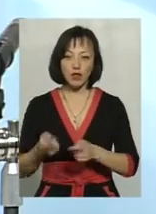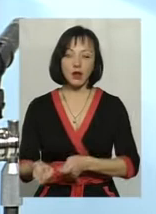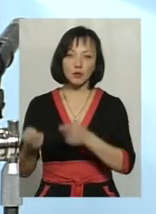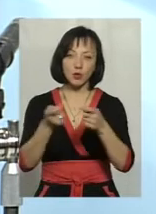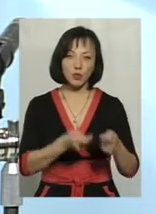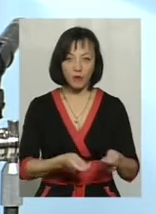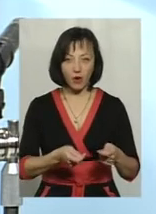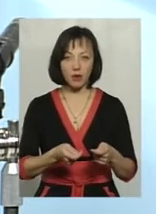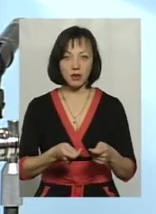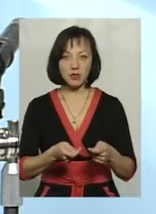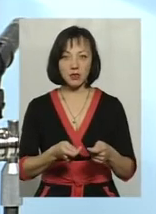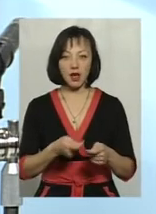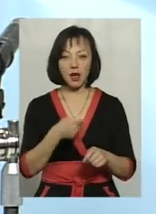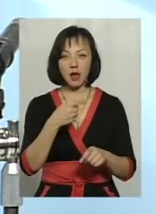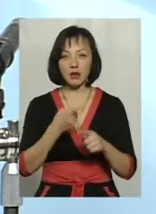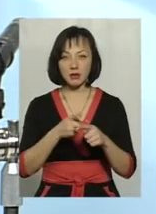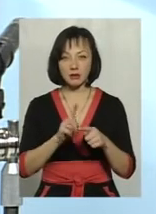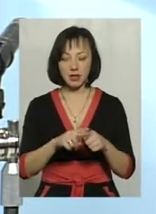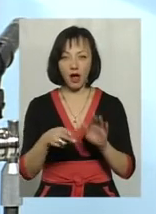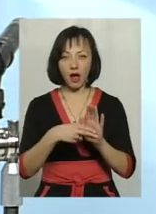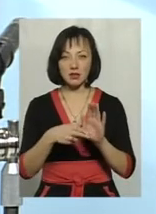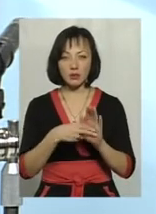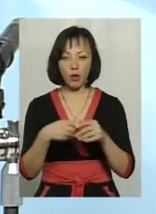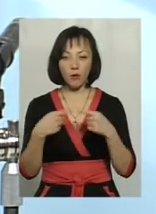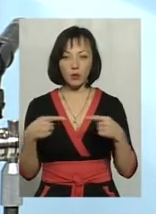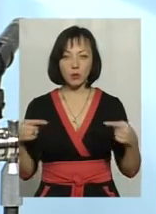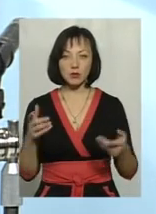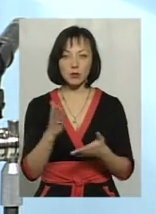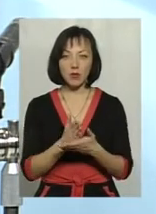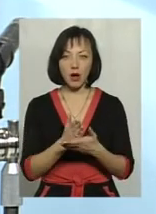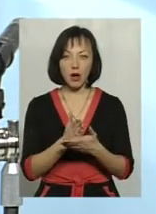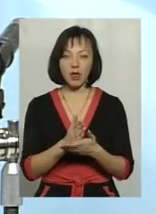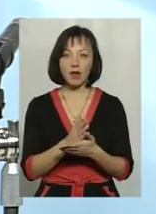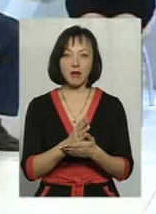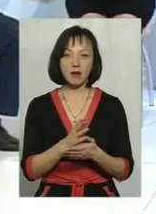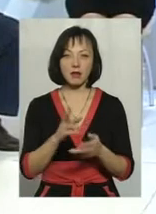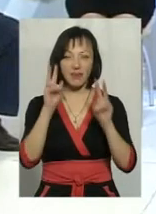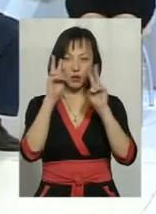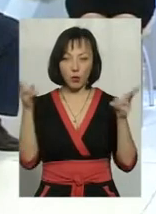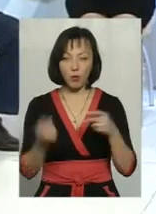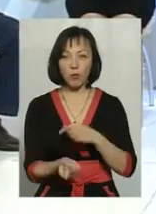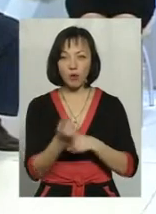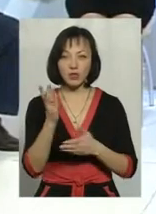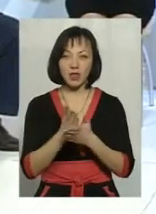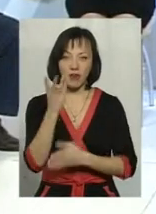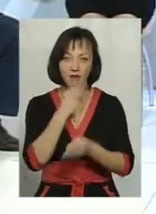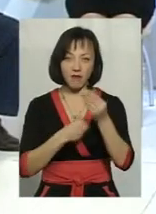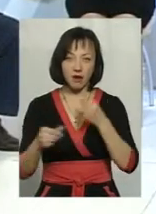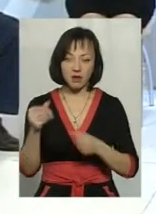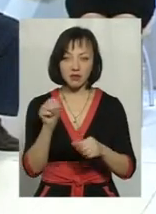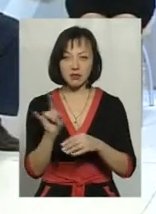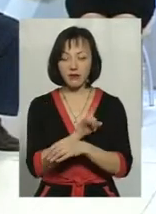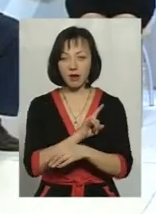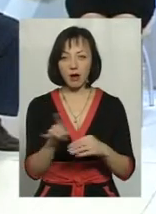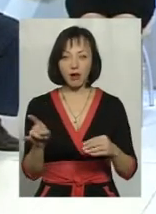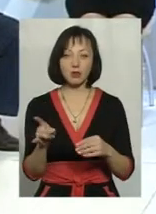транспортування підакцизної продукції, яка має протиправне походження, є фальсифікатом, контрафактом,